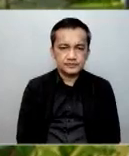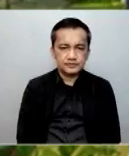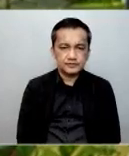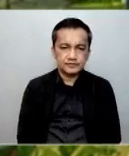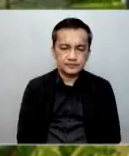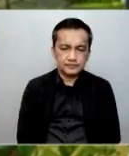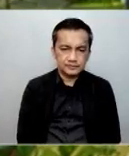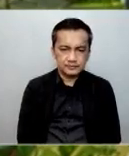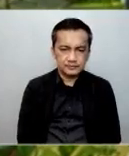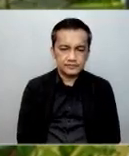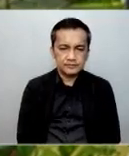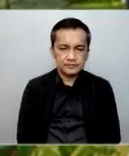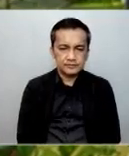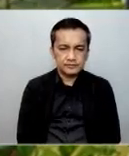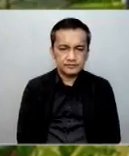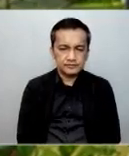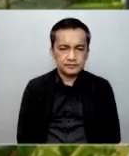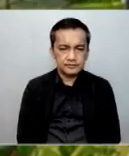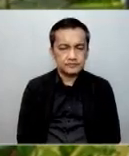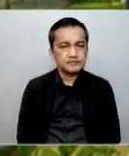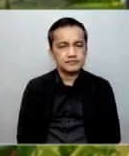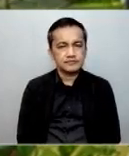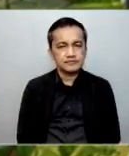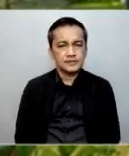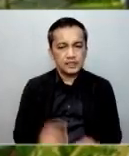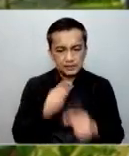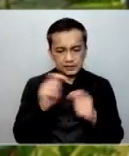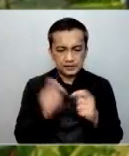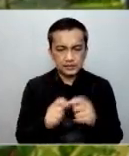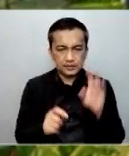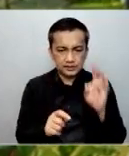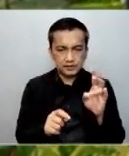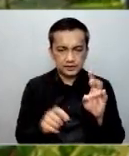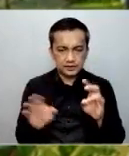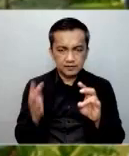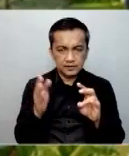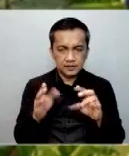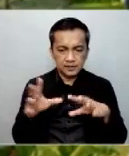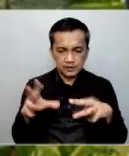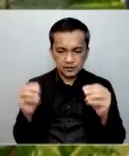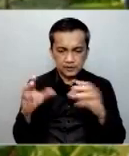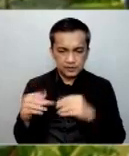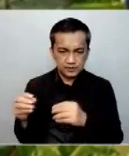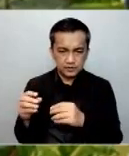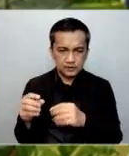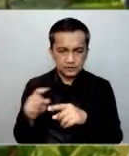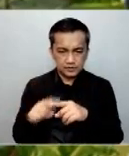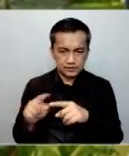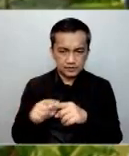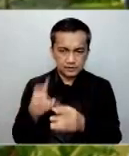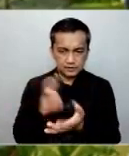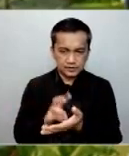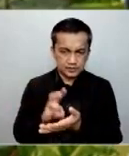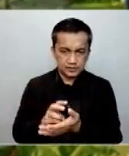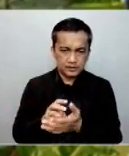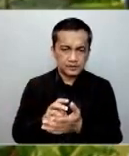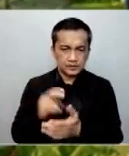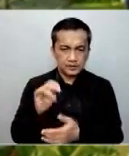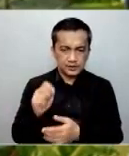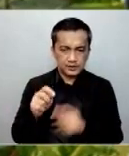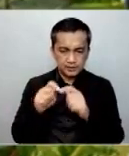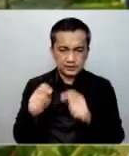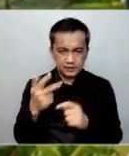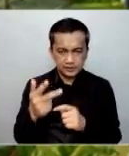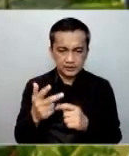Jess, eksakto alas 7 ng umaga, nagsimula yung pagpatay sa kuryente rito sa ilang bahagi ng NAIA Terminal 3. Swak naman yan